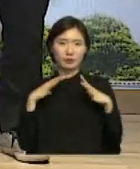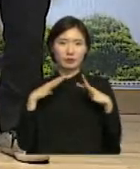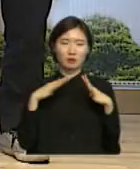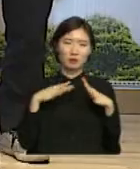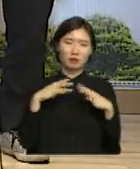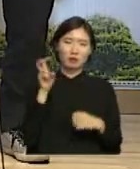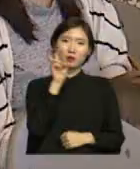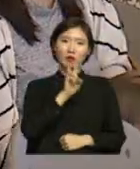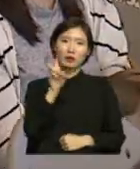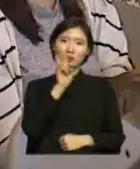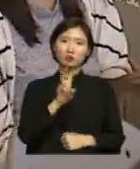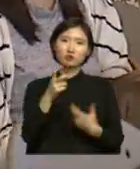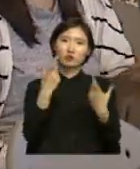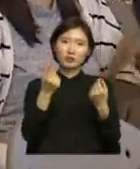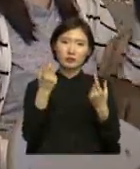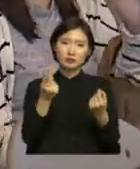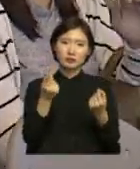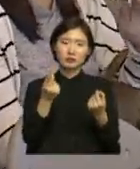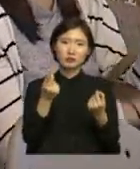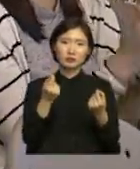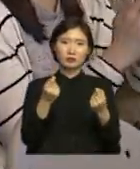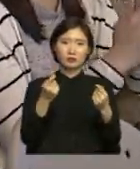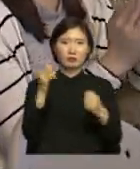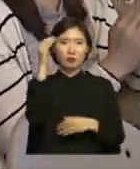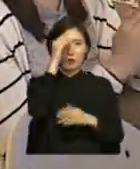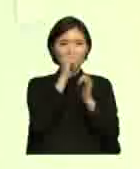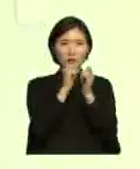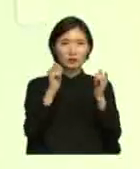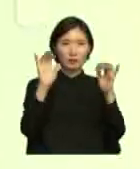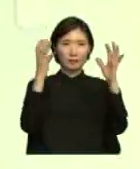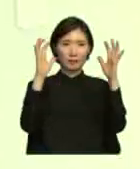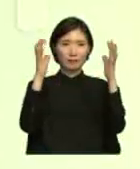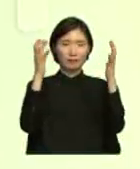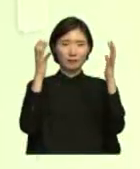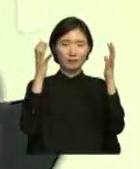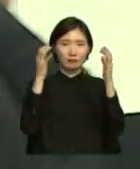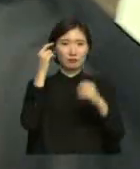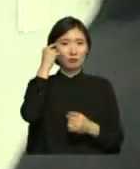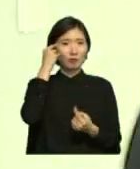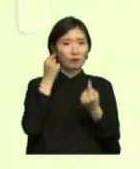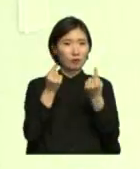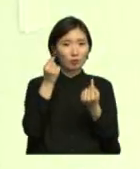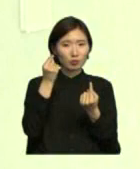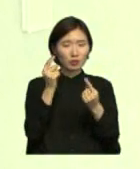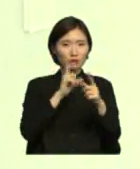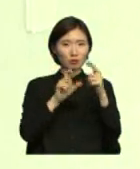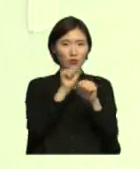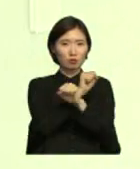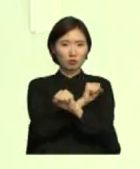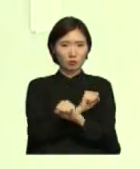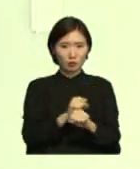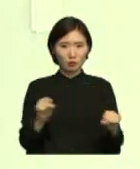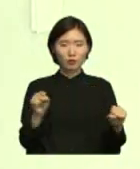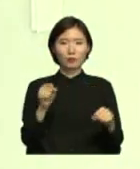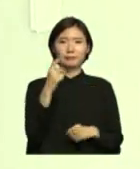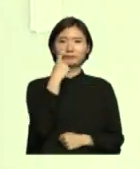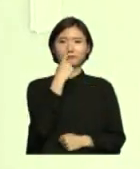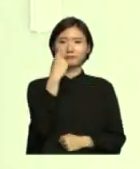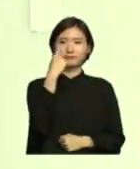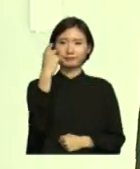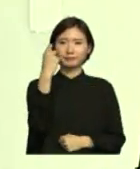가수 뺨치는 실력에 관객들의 박수갈채가 이어집니다. 생각했던 것보다 되게 넓고